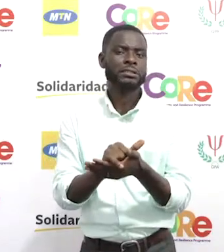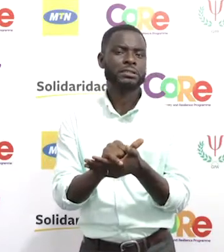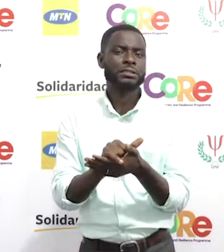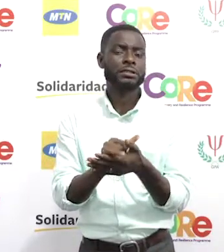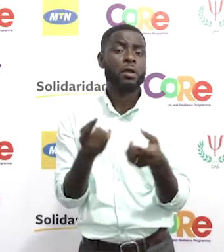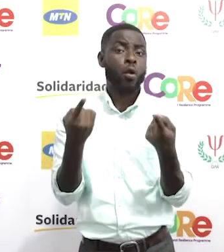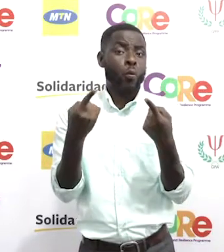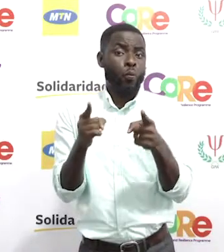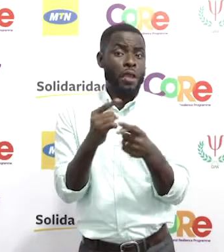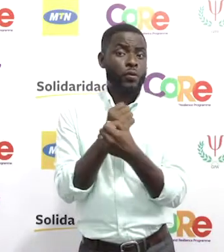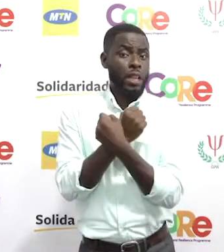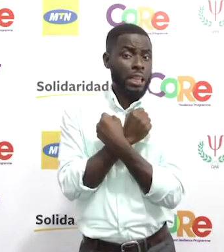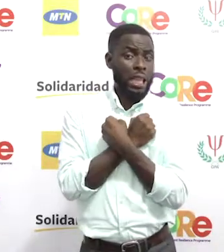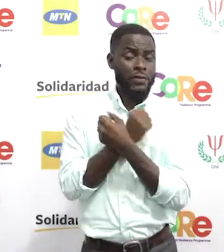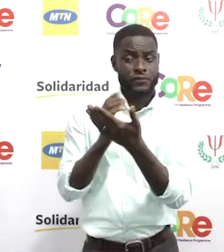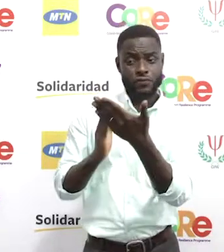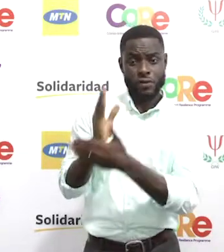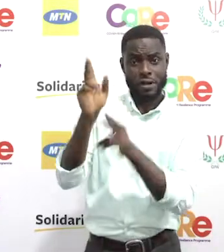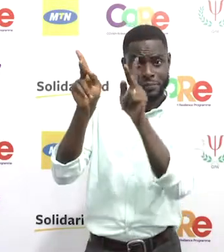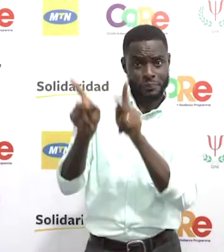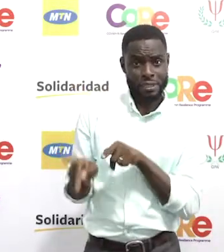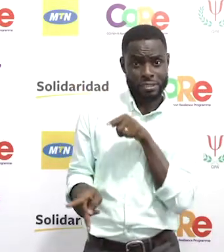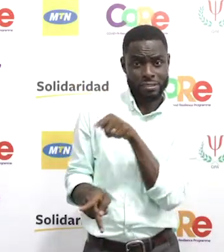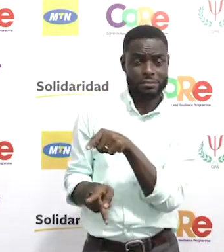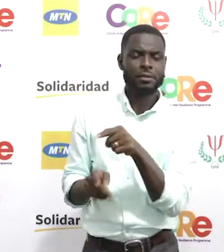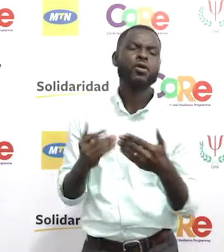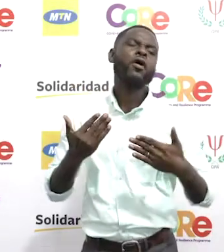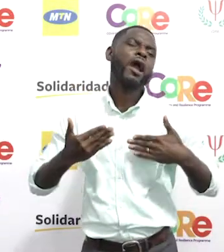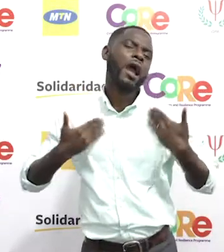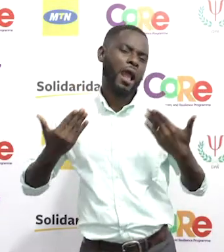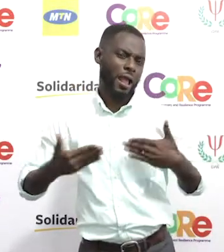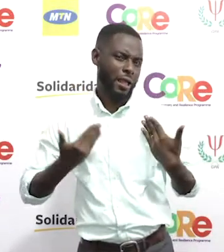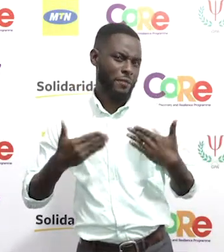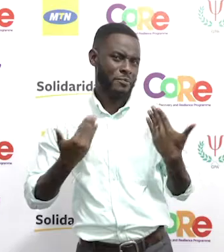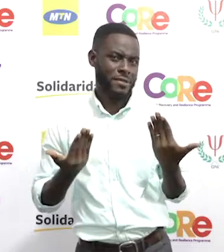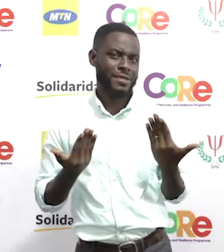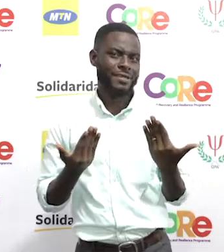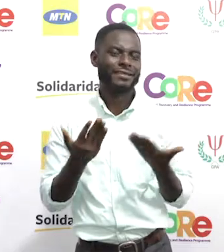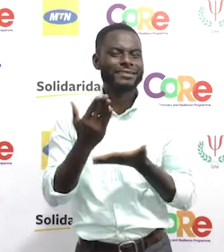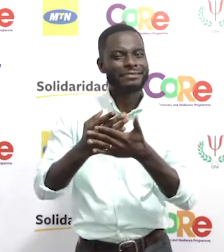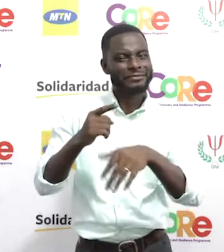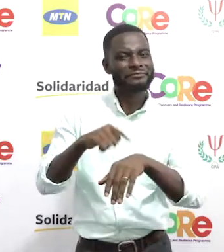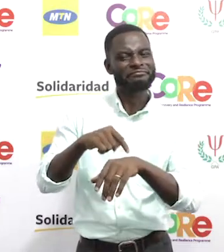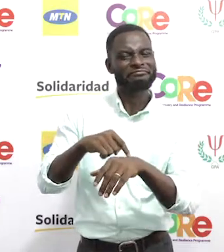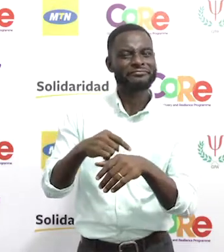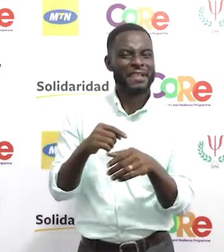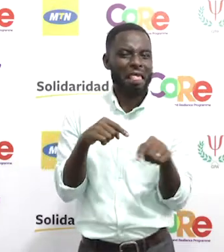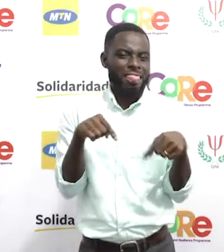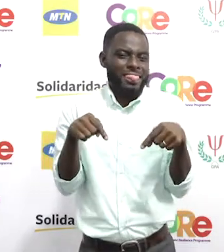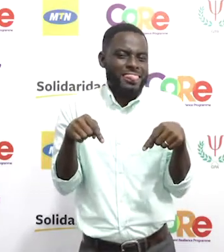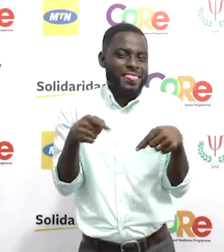ni osumo eje mo papa ona mi se ni gbe yese mo fi o ba mle